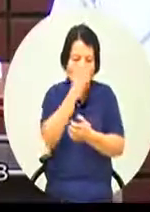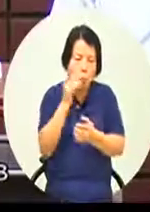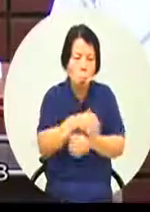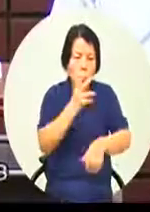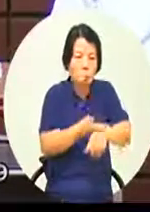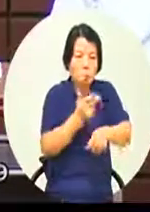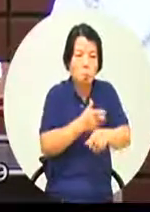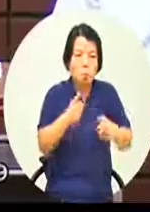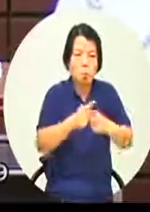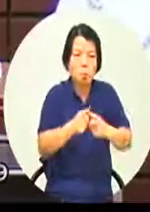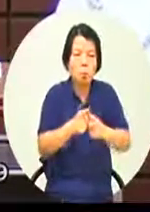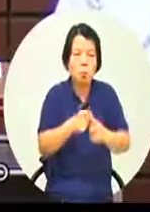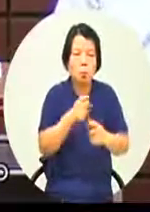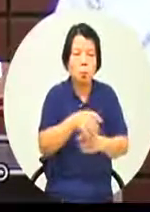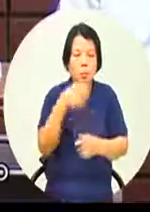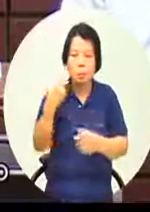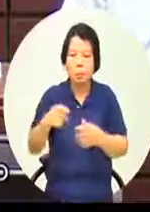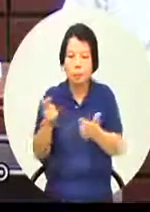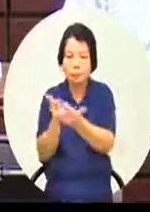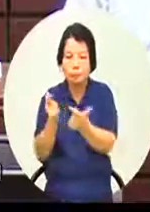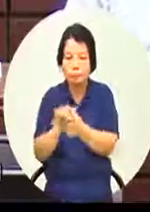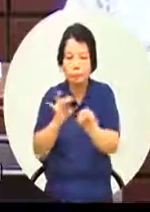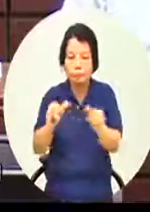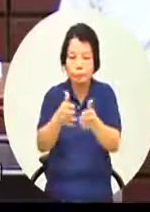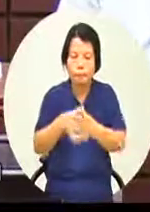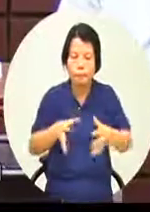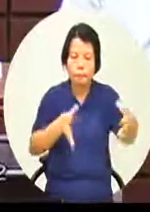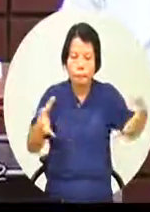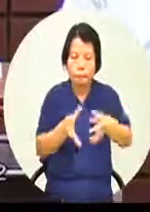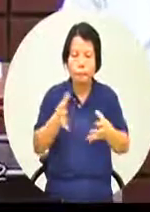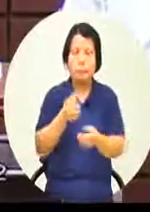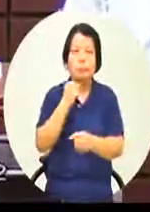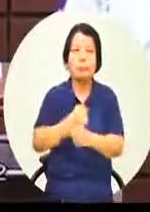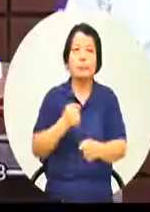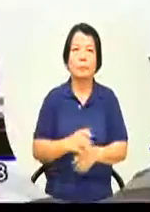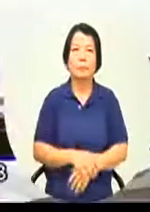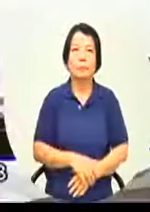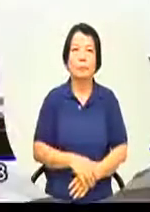点大家来做，对，你要全部，因为